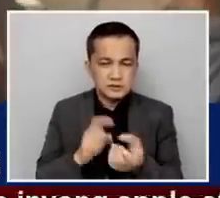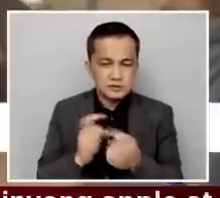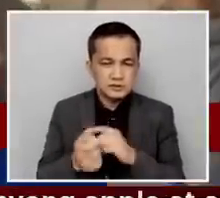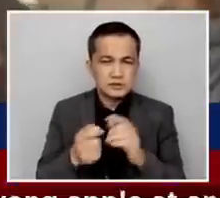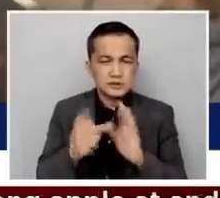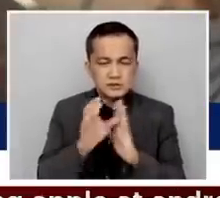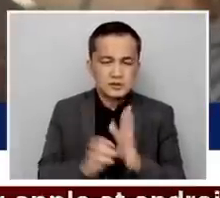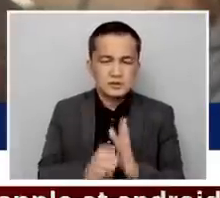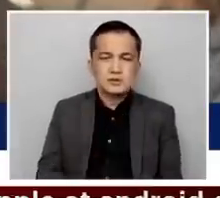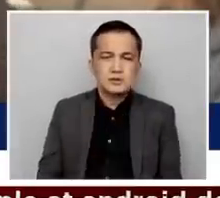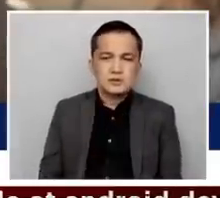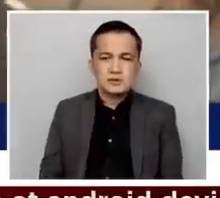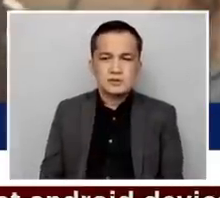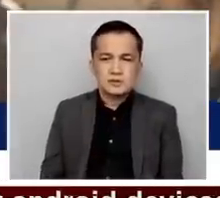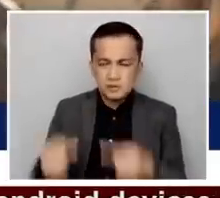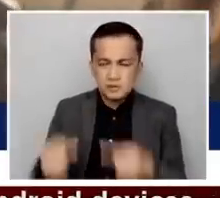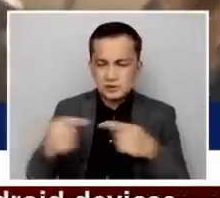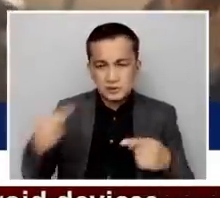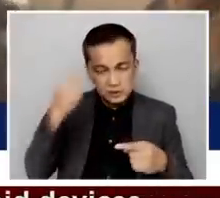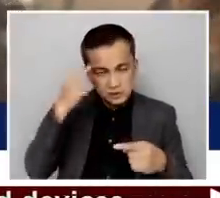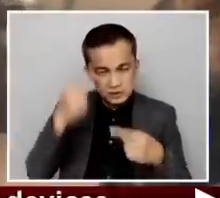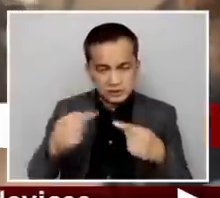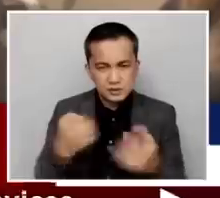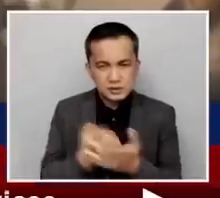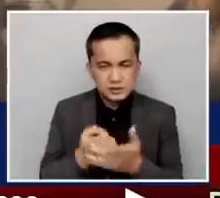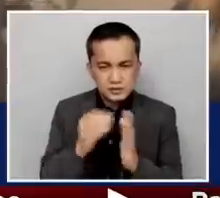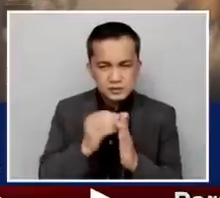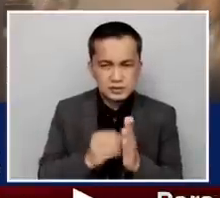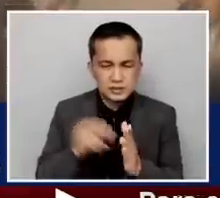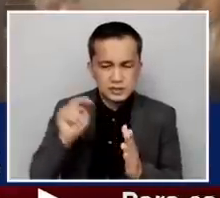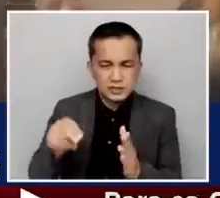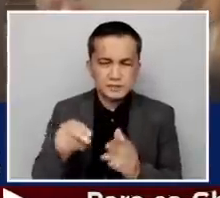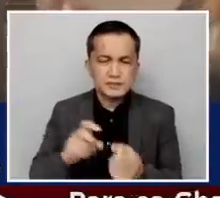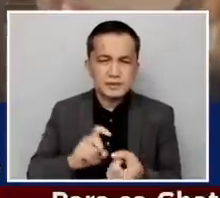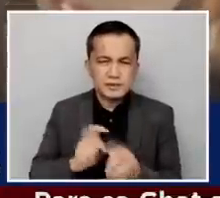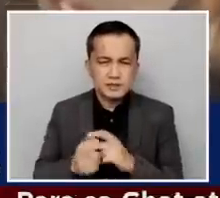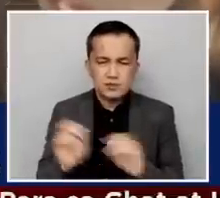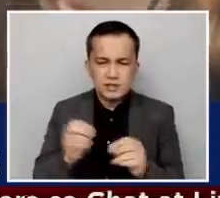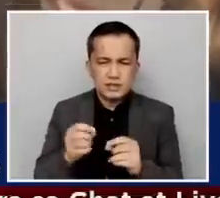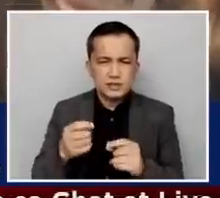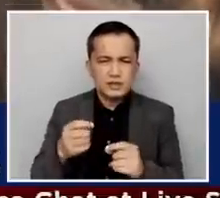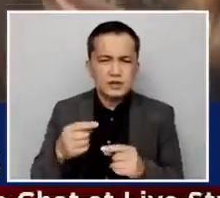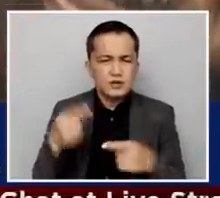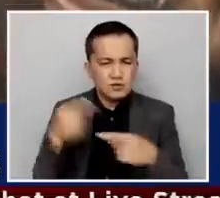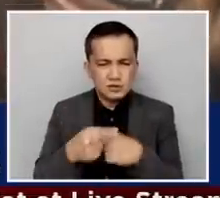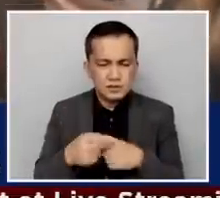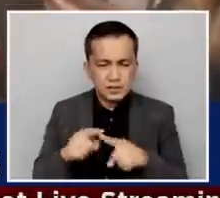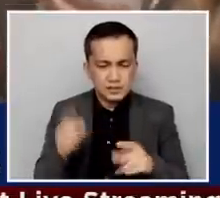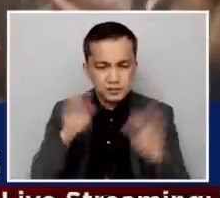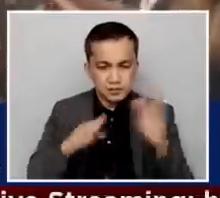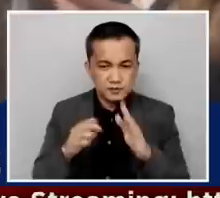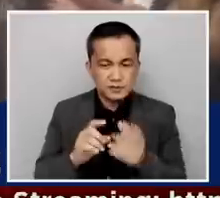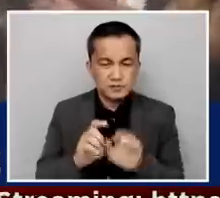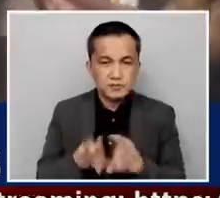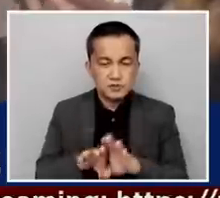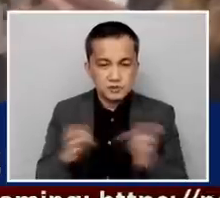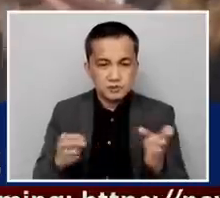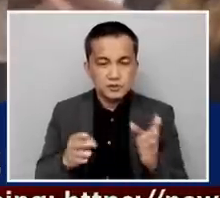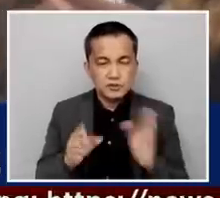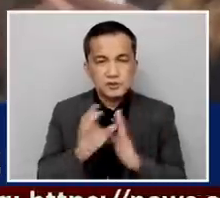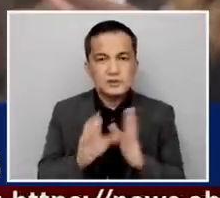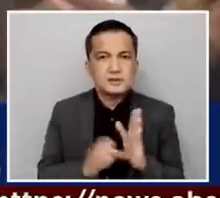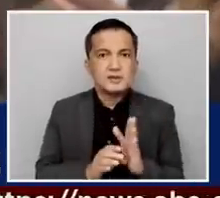yung economic provisions, kailangan palitan. Wala naman tumututol doon. Ang problema, pag binuksan mo yung saligang batas,